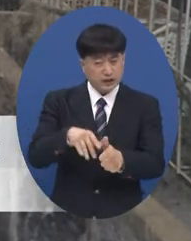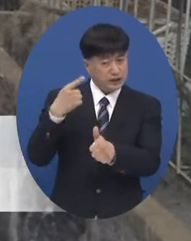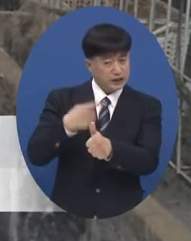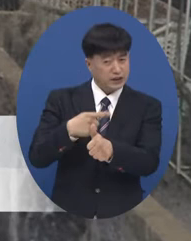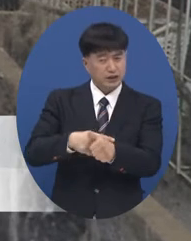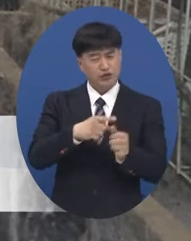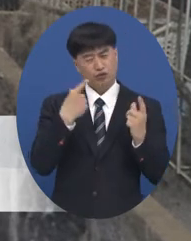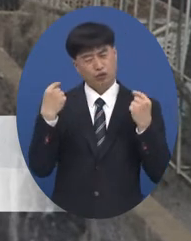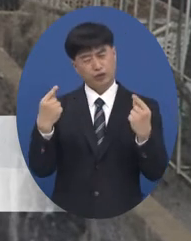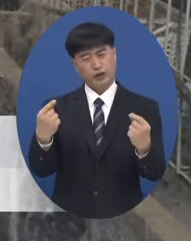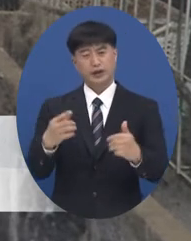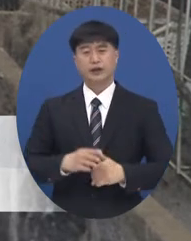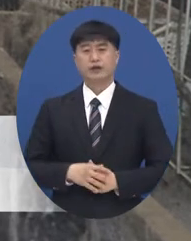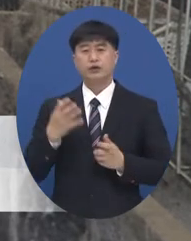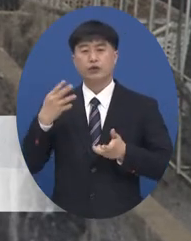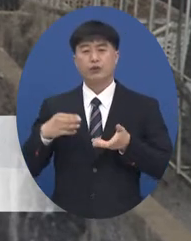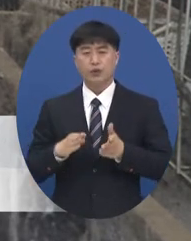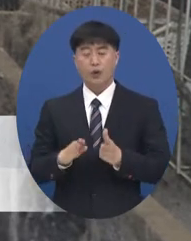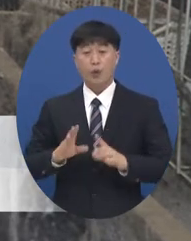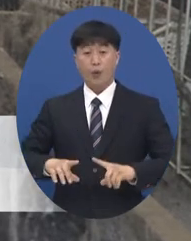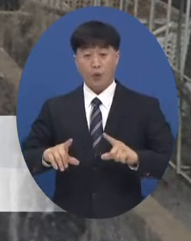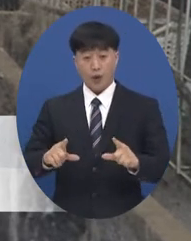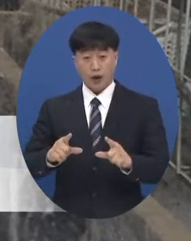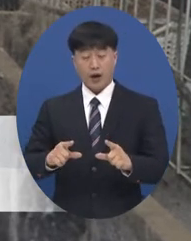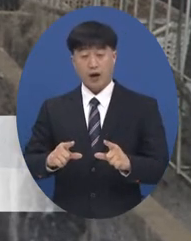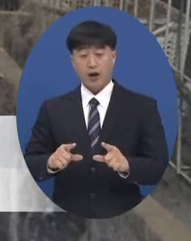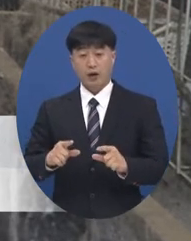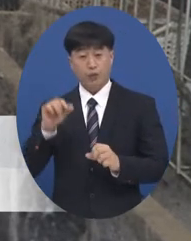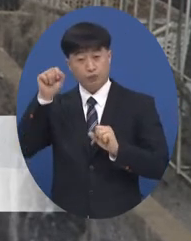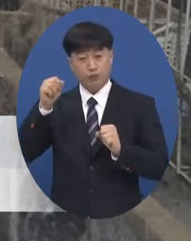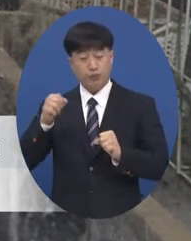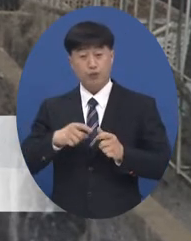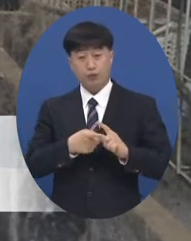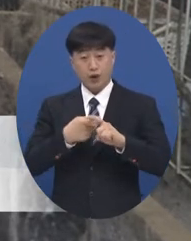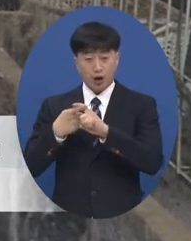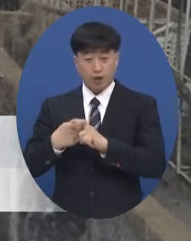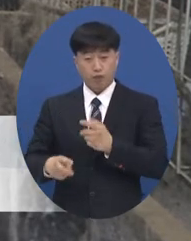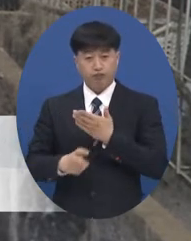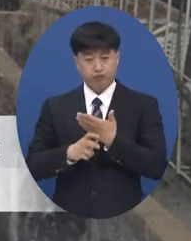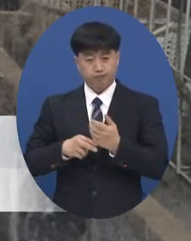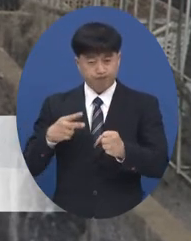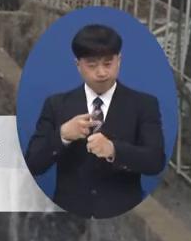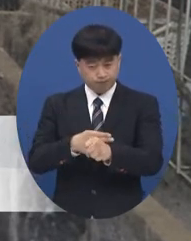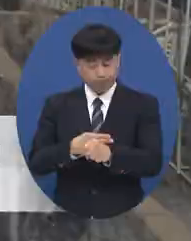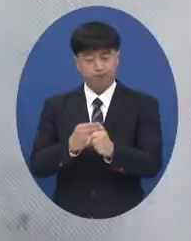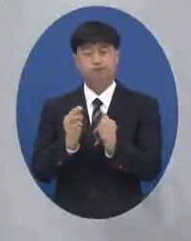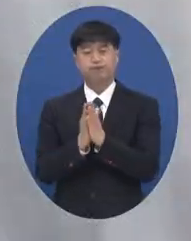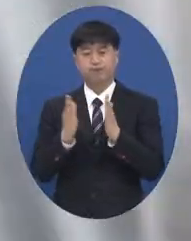행위는 여전한데요. 경기도가 올한해 동물 관련 불법 행위 근절을 위해 나섰습니다.